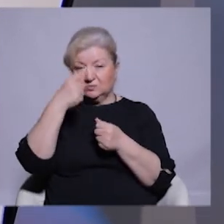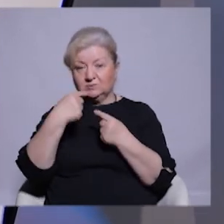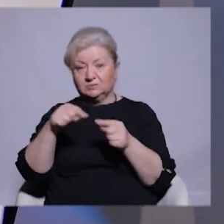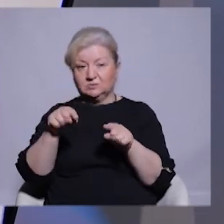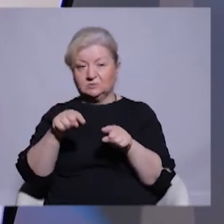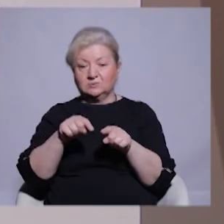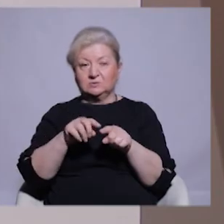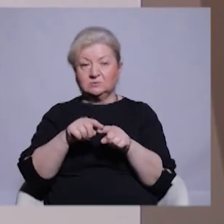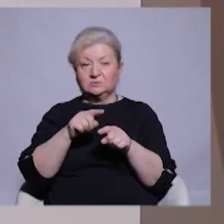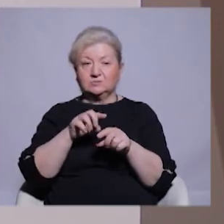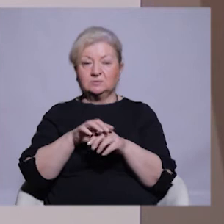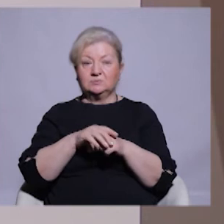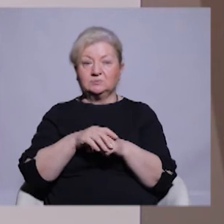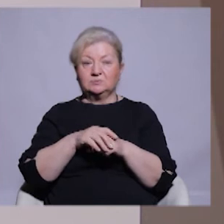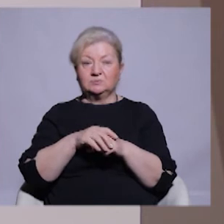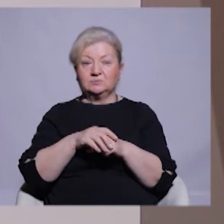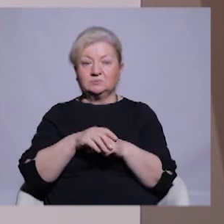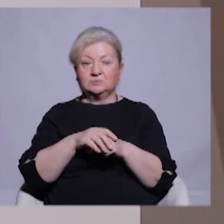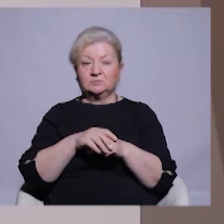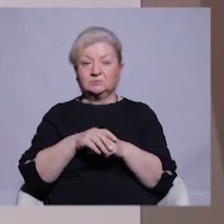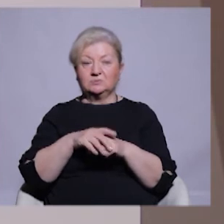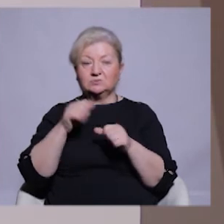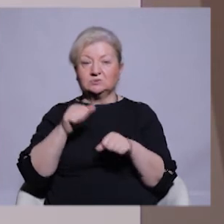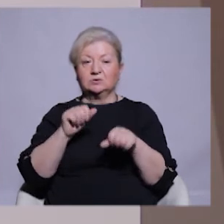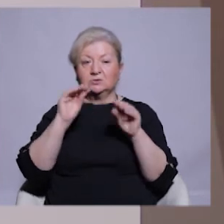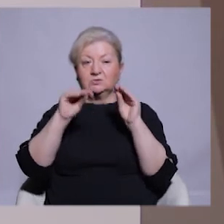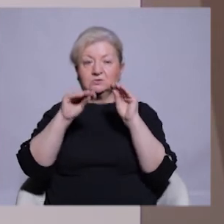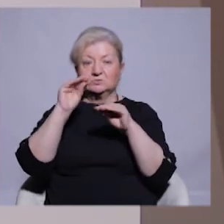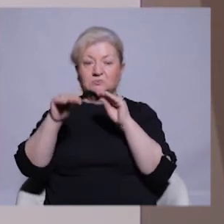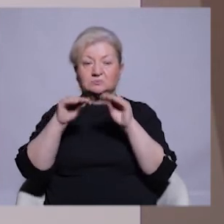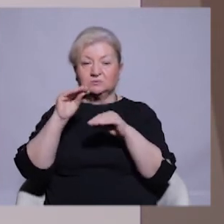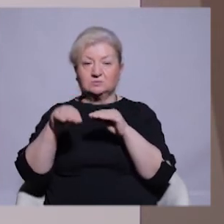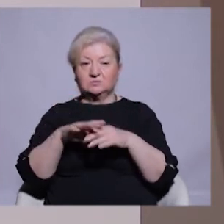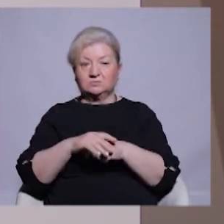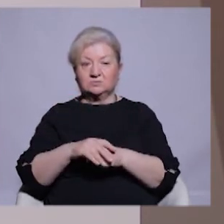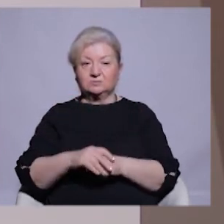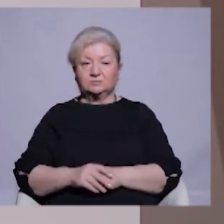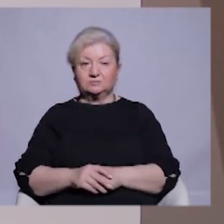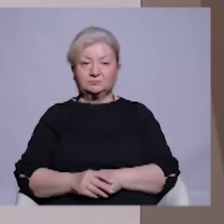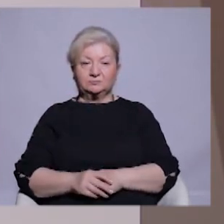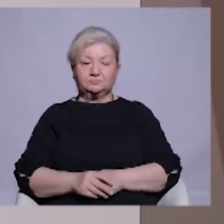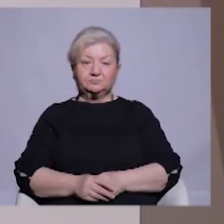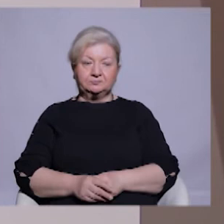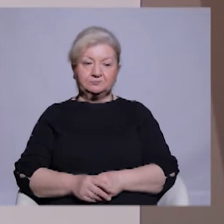ხო? აქ უკვე მასა აღარ იკვეცება და შეგვიძლია ჩავსვათ, ესე იგი, 1000